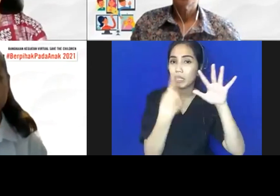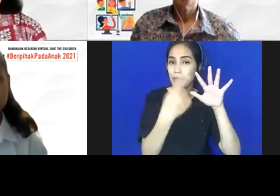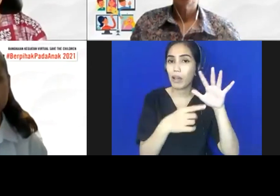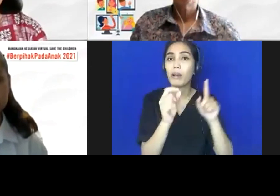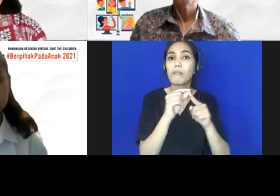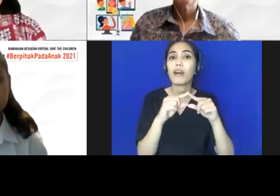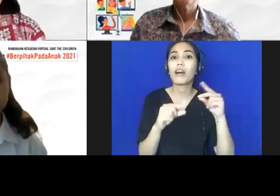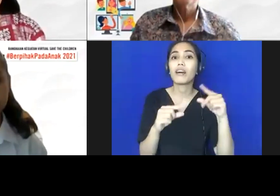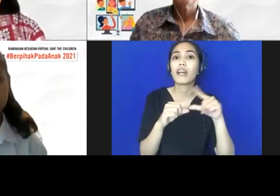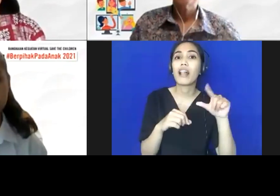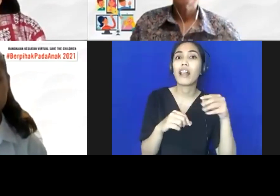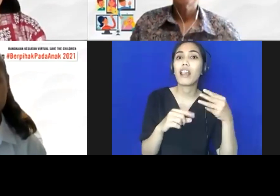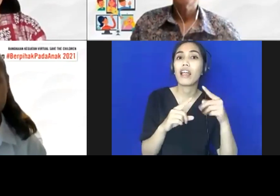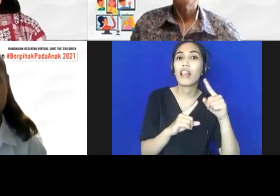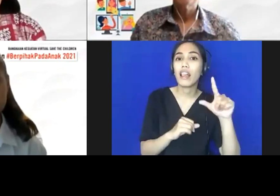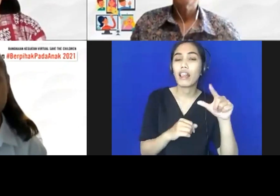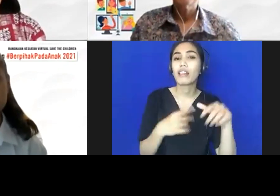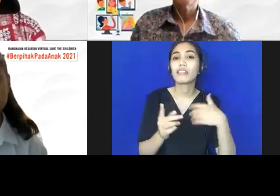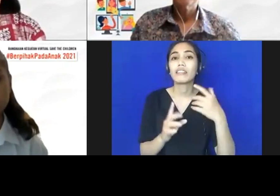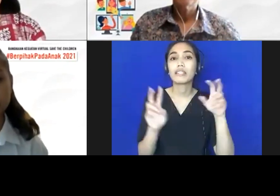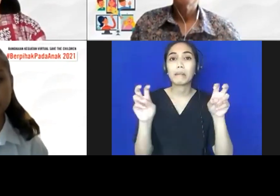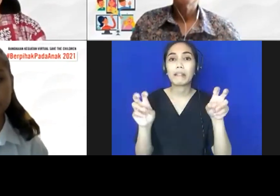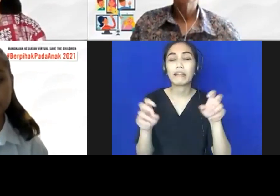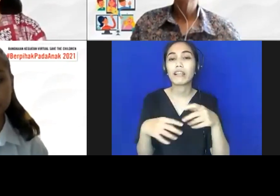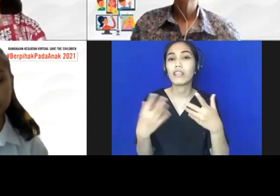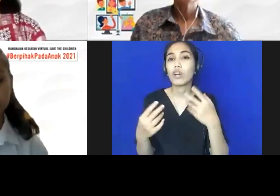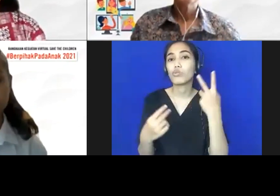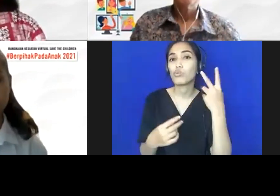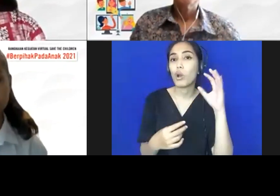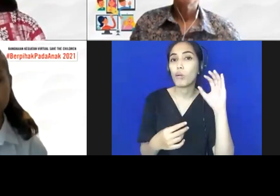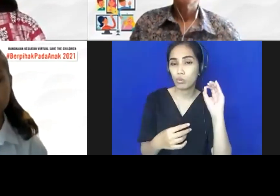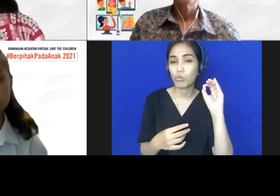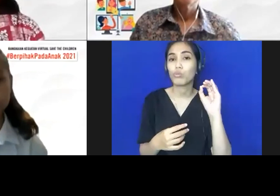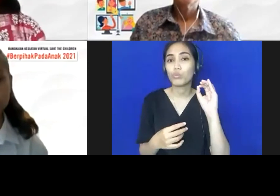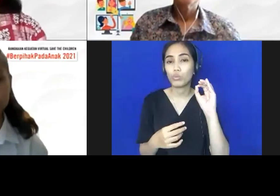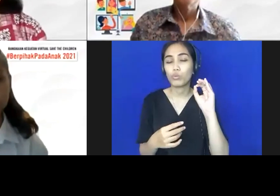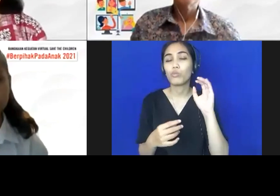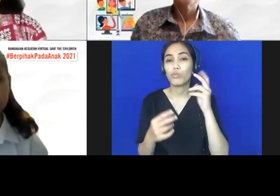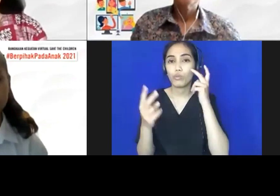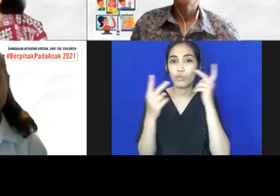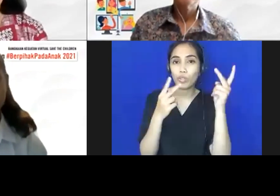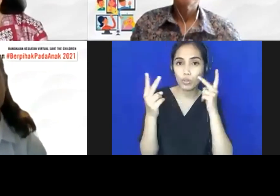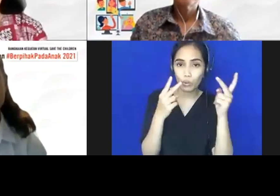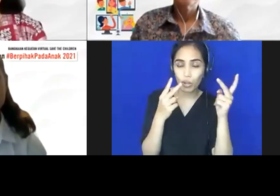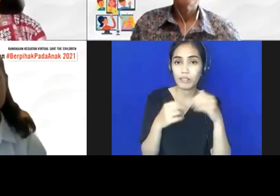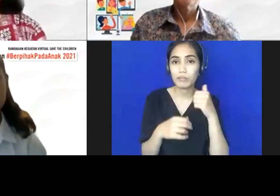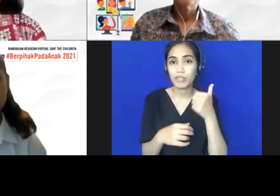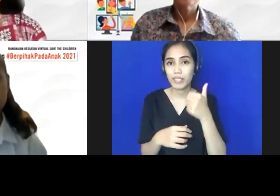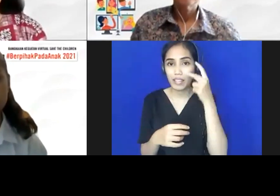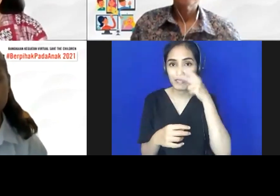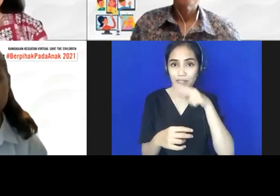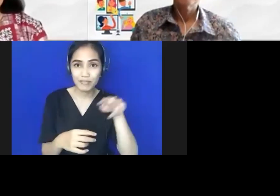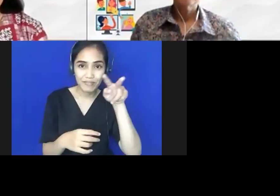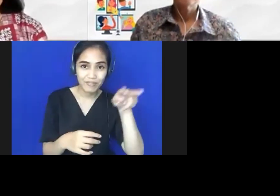paralel tematik dan juga ada 20 virtual booth yang masih bisa Bapak Ibu juga